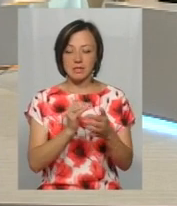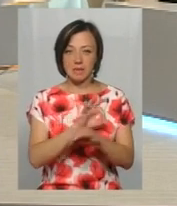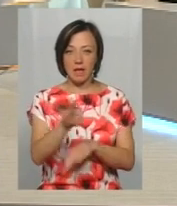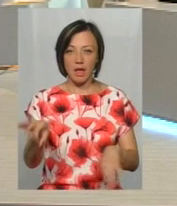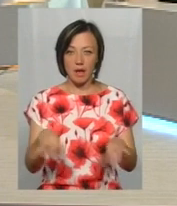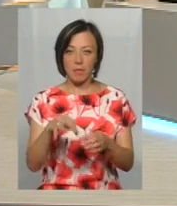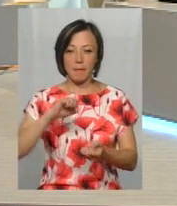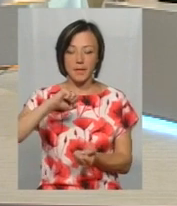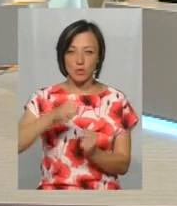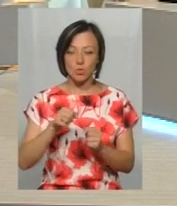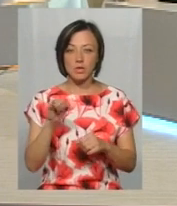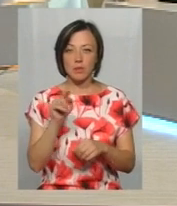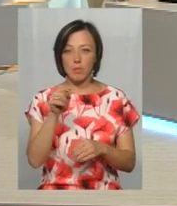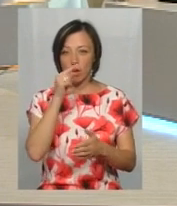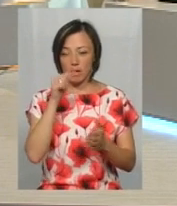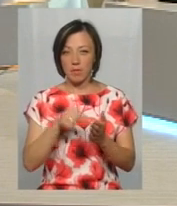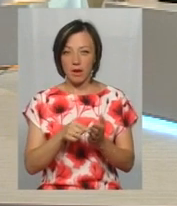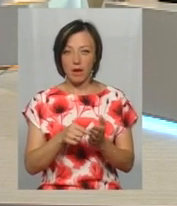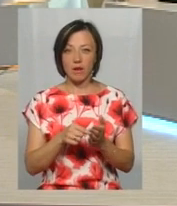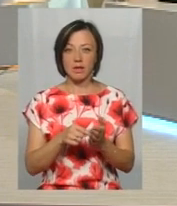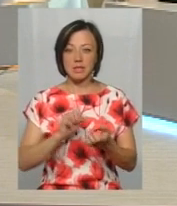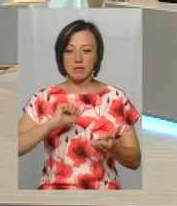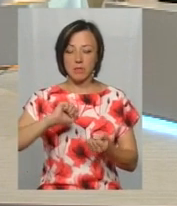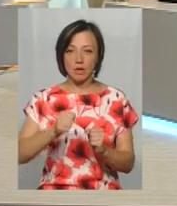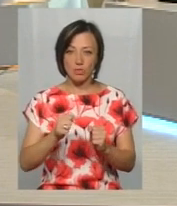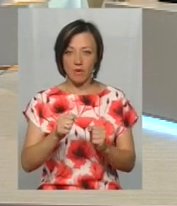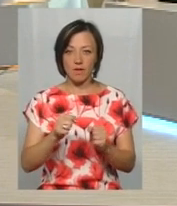вони пресуються і потім потрапляють за вже спресований